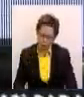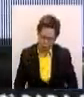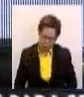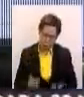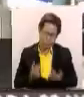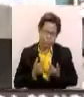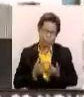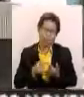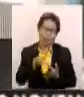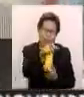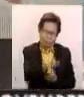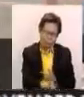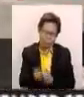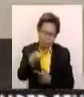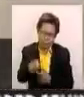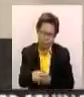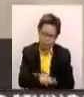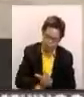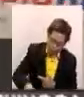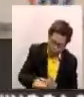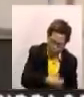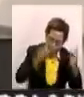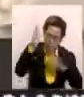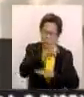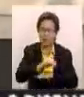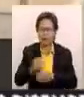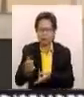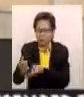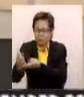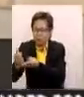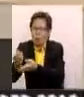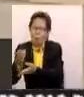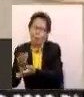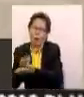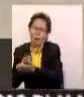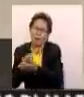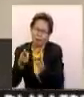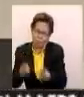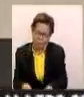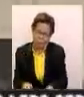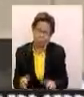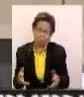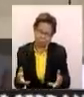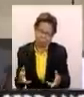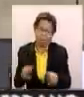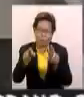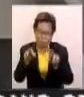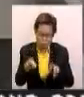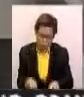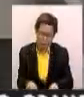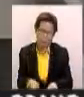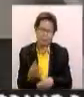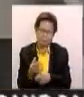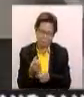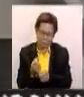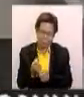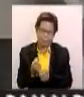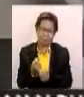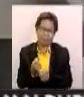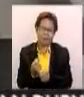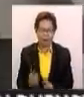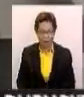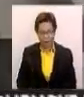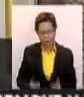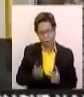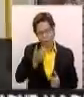kehidupan rakyat dan mengurangkan perbelanjaan mereka supaya mereka akan dapat